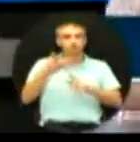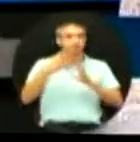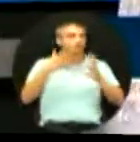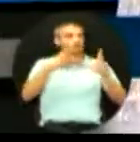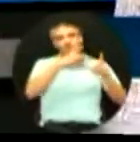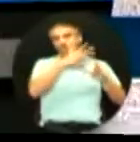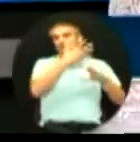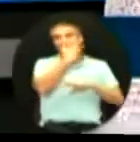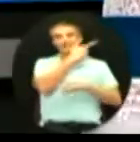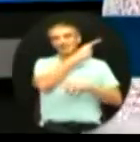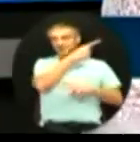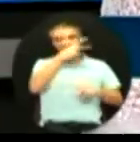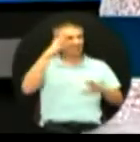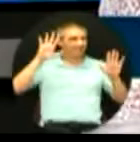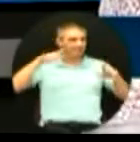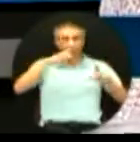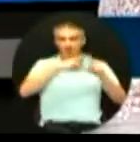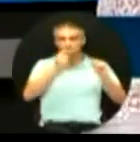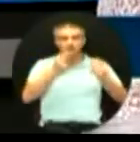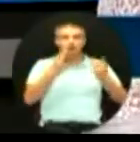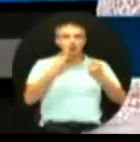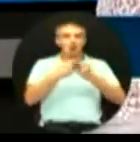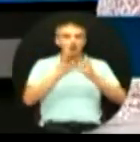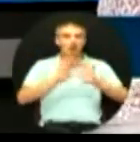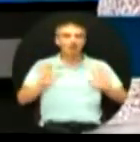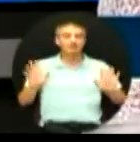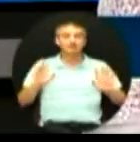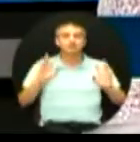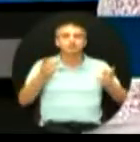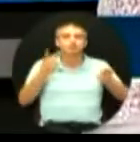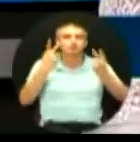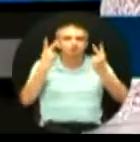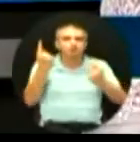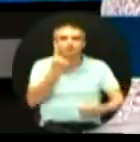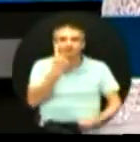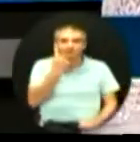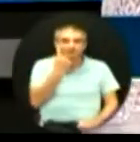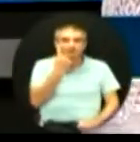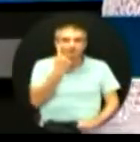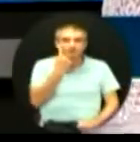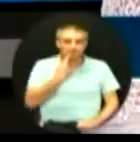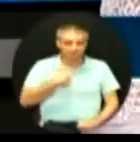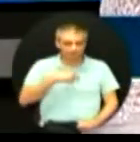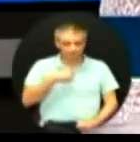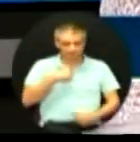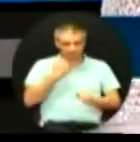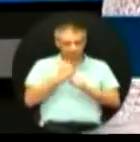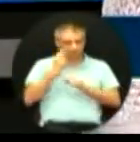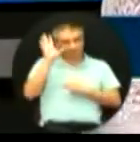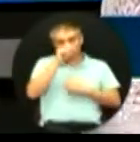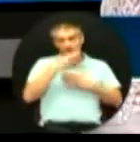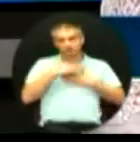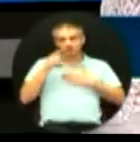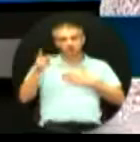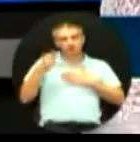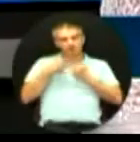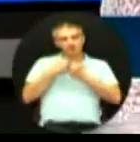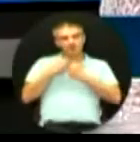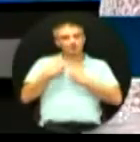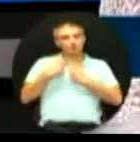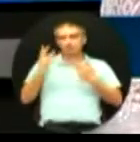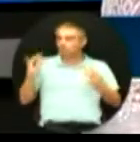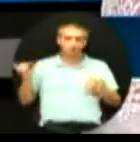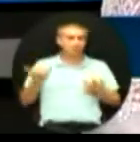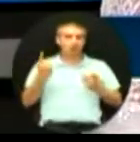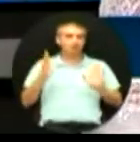בעזה, זה ממש לא רלוונטי. הדבר הרלוונטי היחיד הוא שבעצם אנחנו עושים מנקודת הנחה שהם יאתגרו אותנו בכל